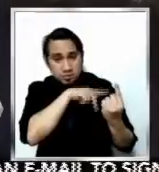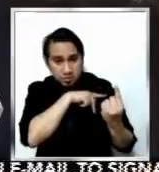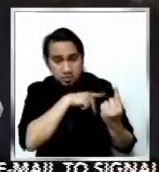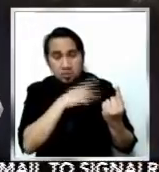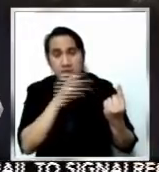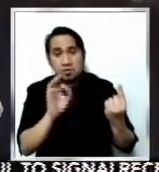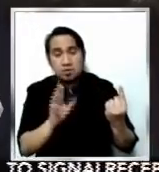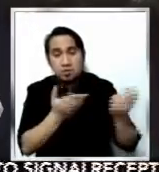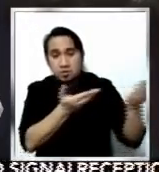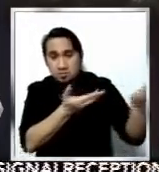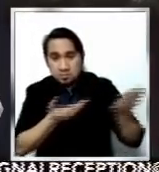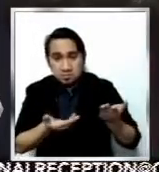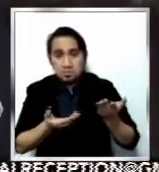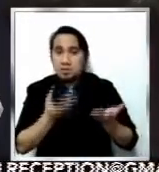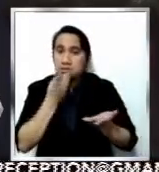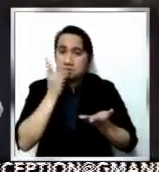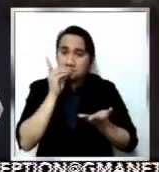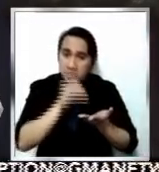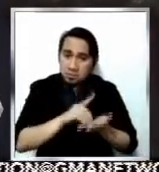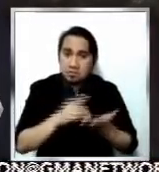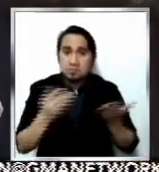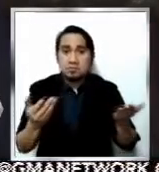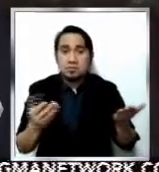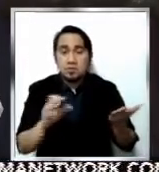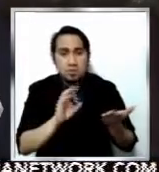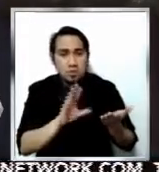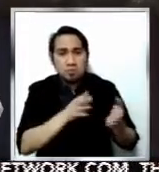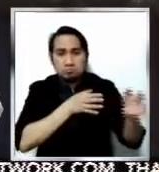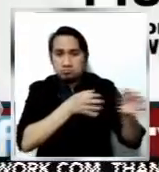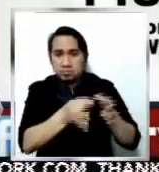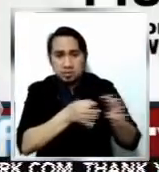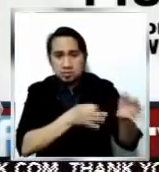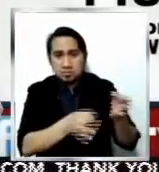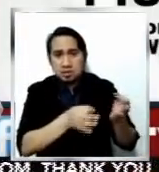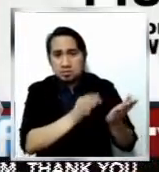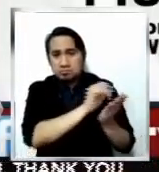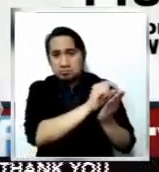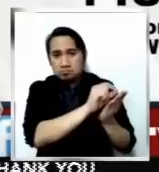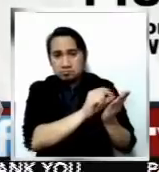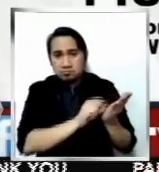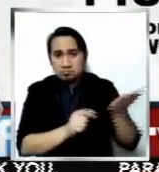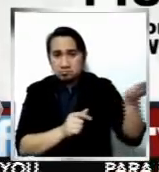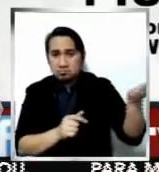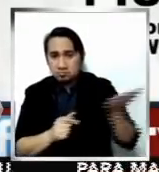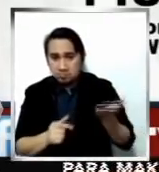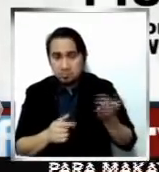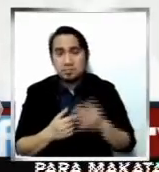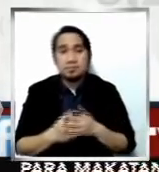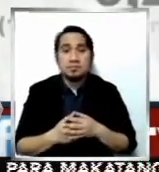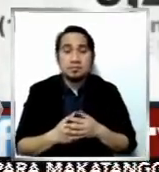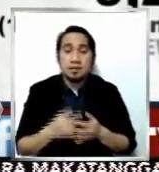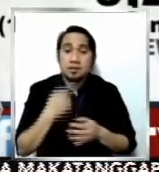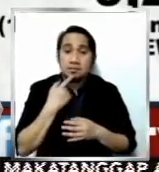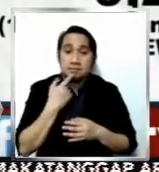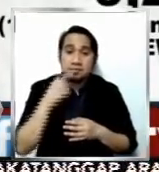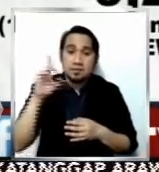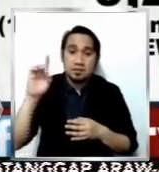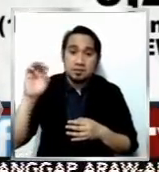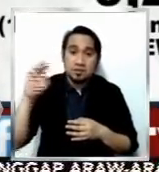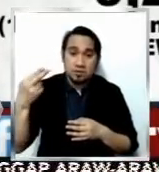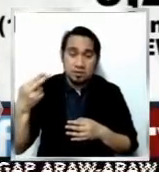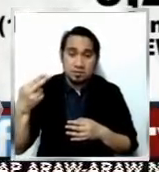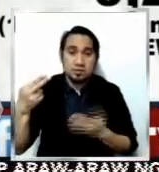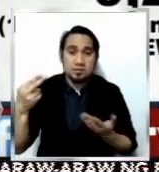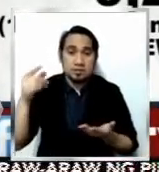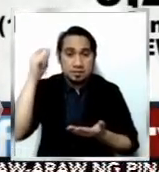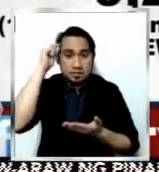dokumento or an explanation of the incident. Sabi naman ni DOH Secretary Francisco Duque III, umayag na